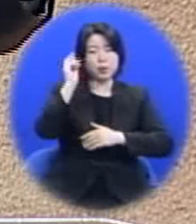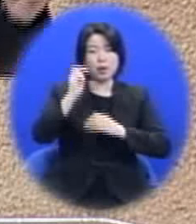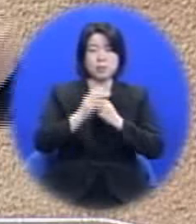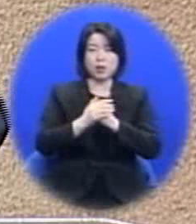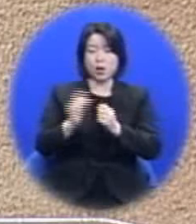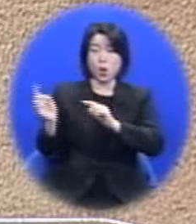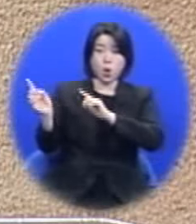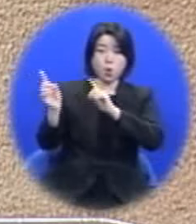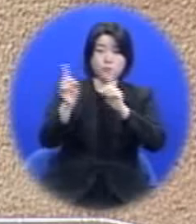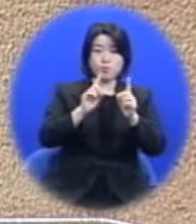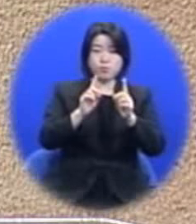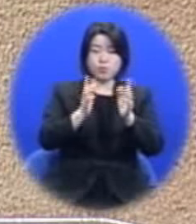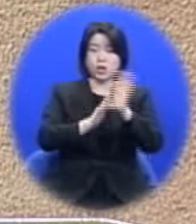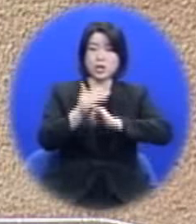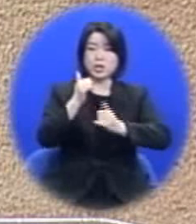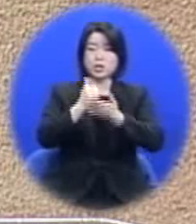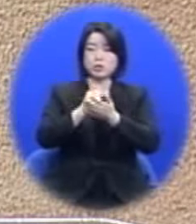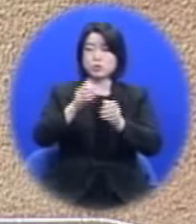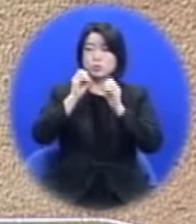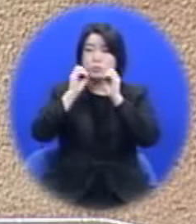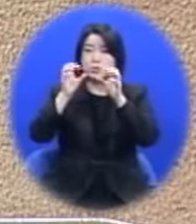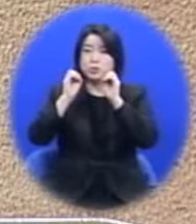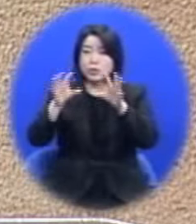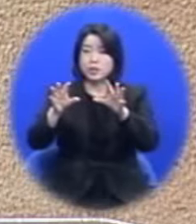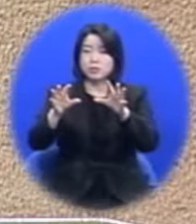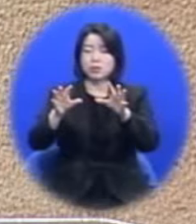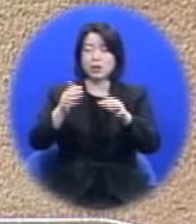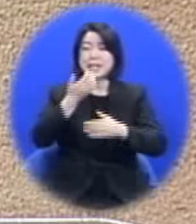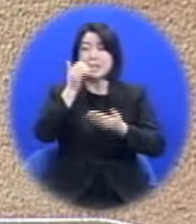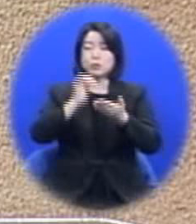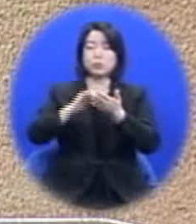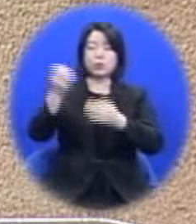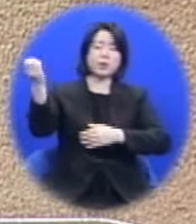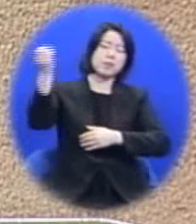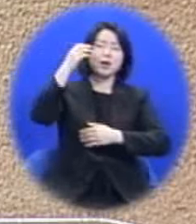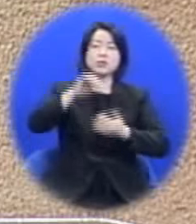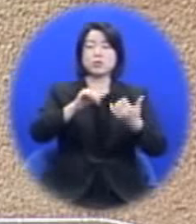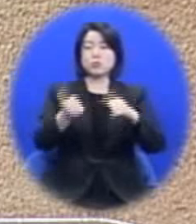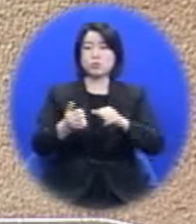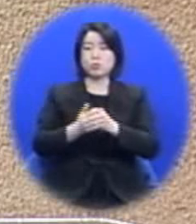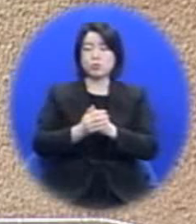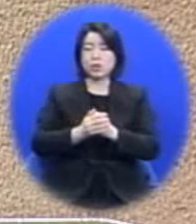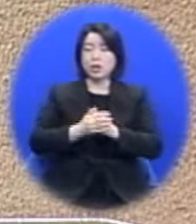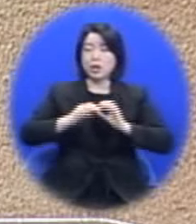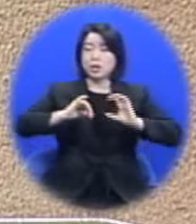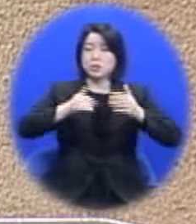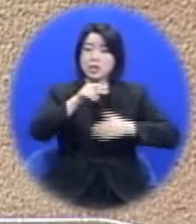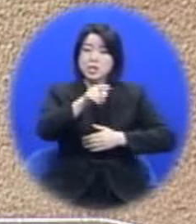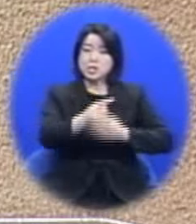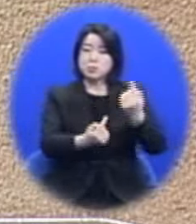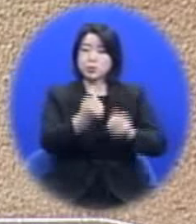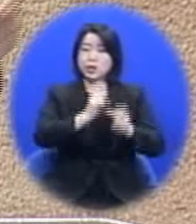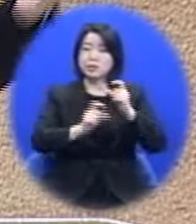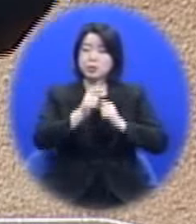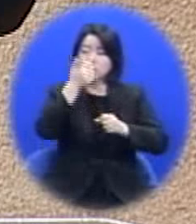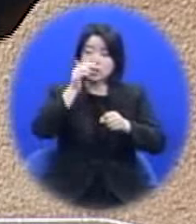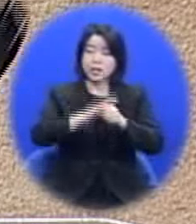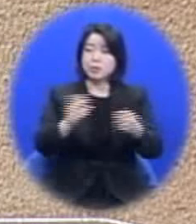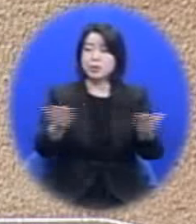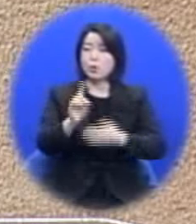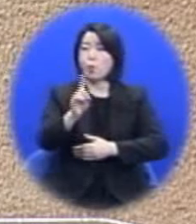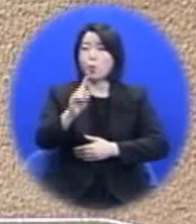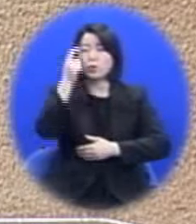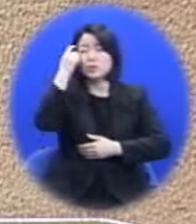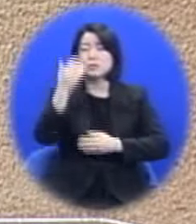부활의 예수님을 전했는데 도에 맞아 죽는 거예요. 세상에 이보다 더 기가 막힌 일이 어디어요? 하나님 살아